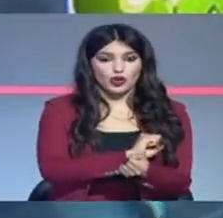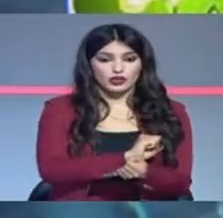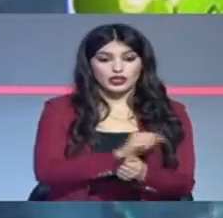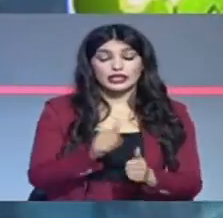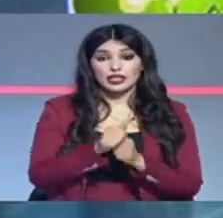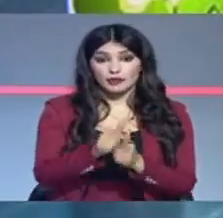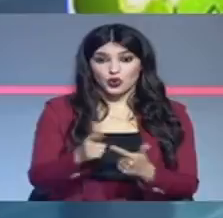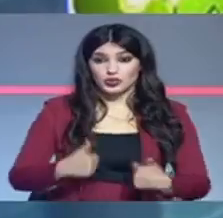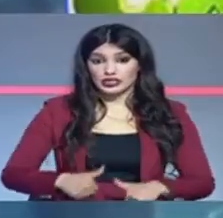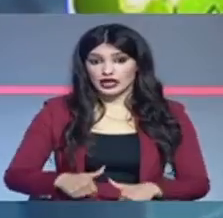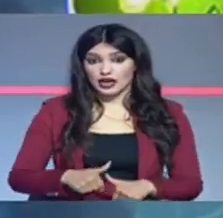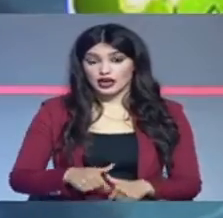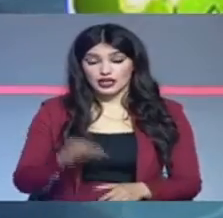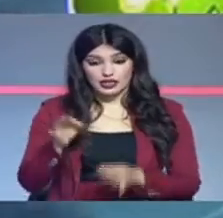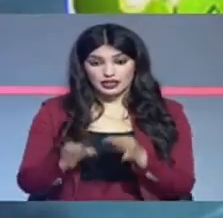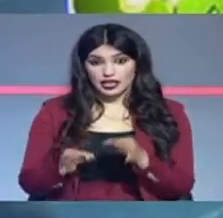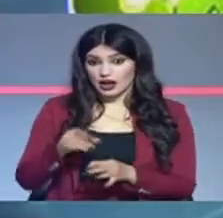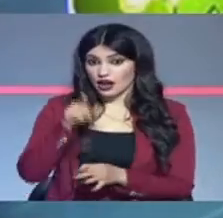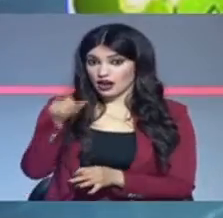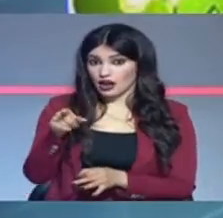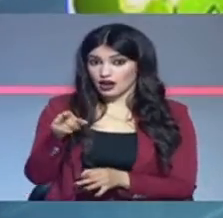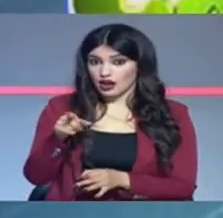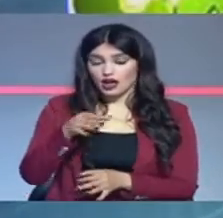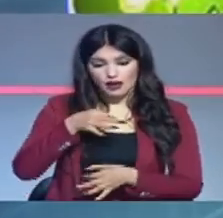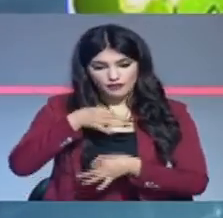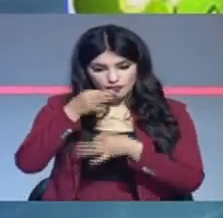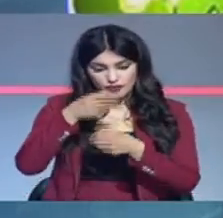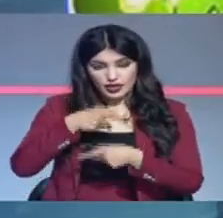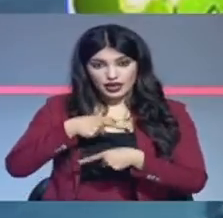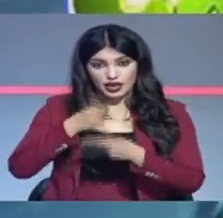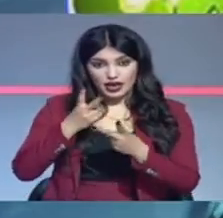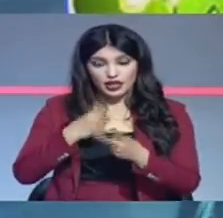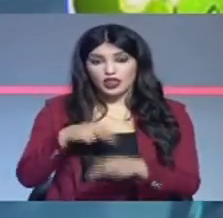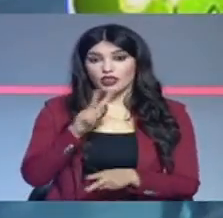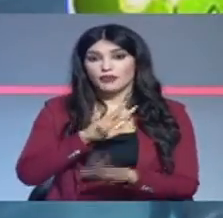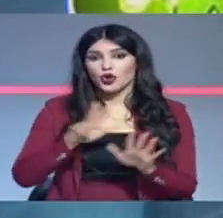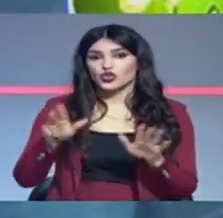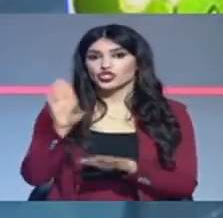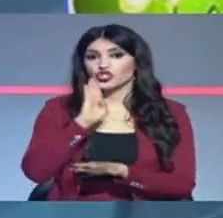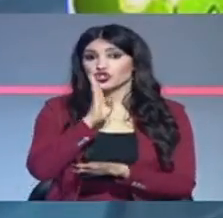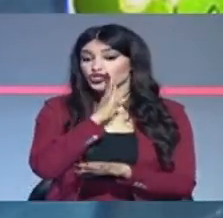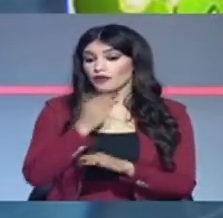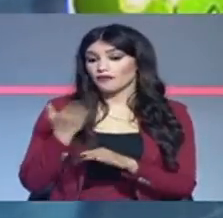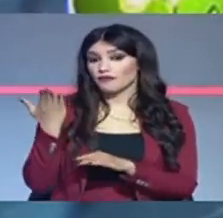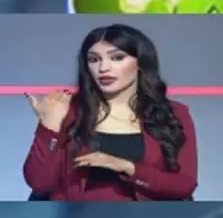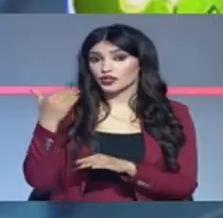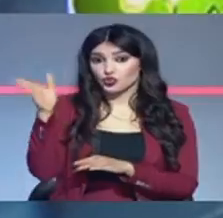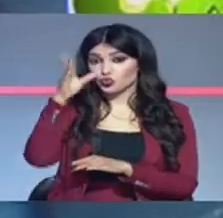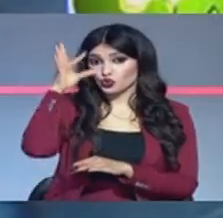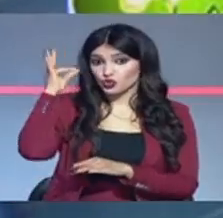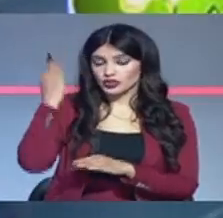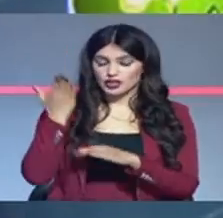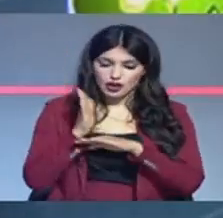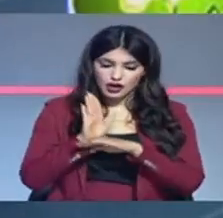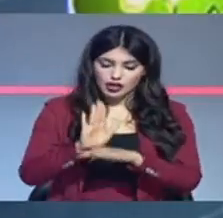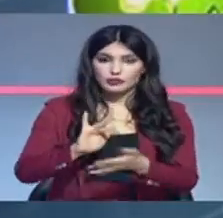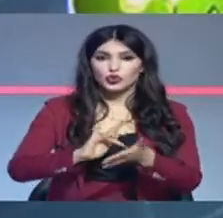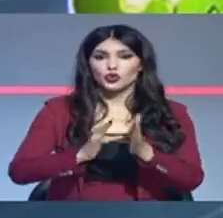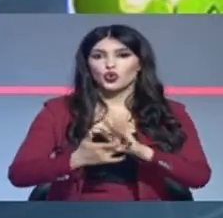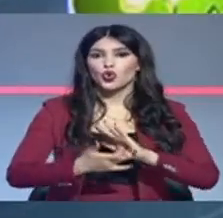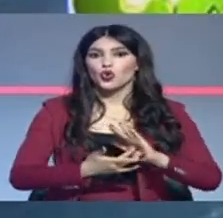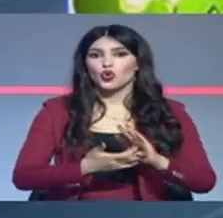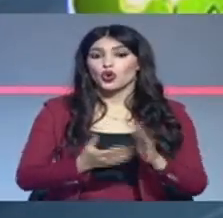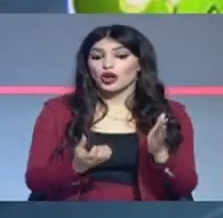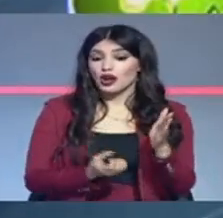بوزاره العدل السيده راضيه الحاج سالم صرحت في الثامن والعشرين من جانبها الماضي بان الدوله التونسيه تقدمت كل ما يجب